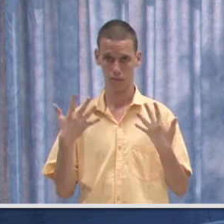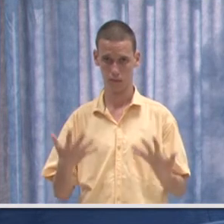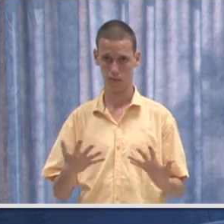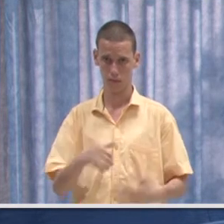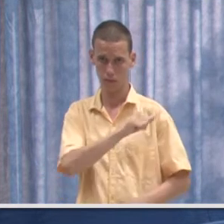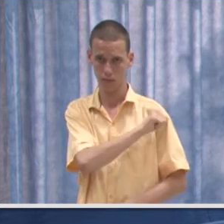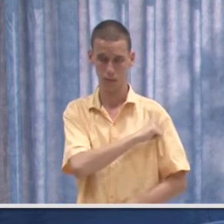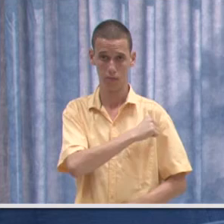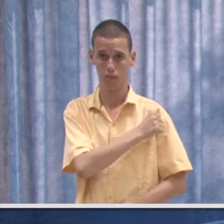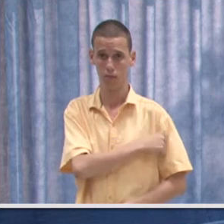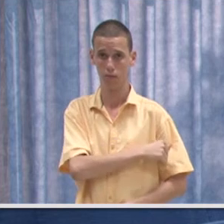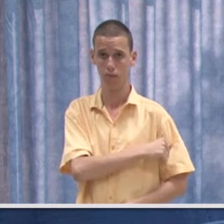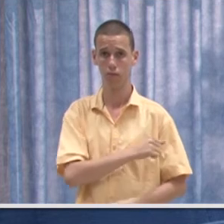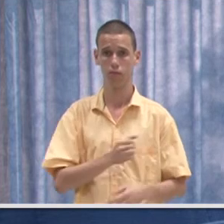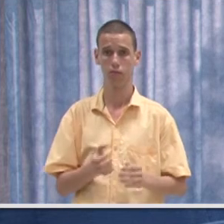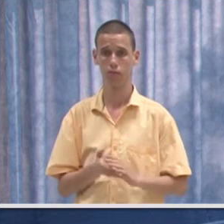bon